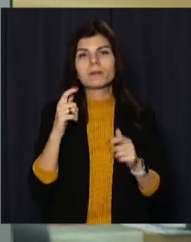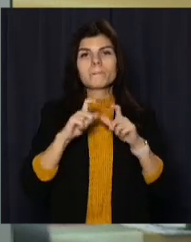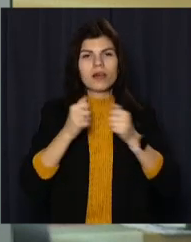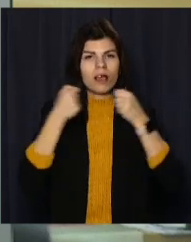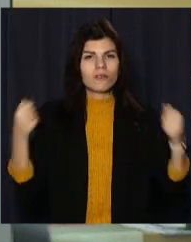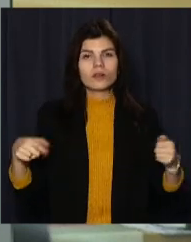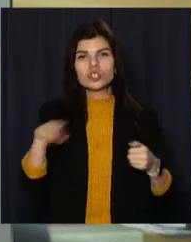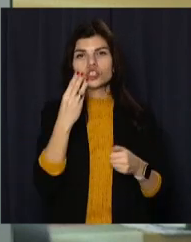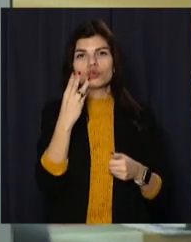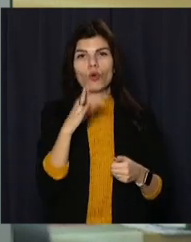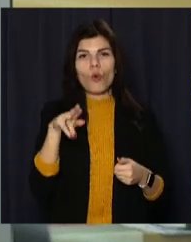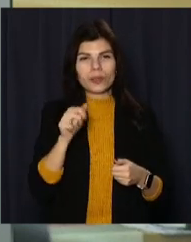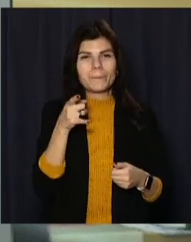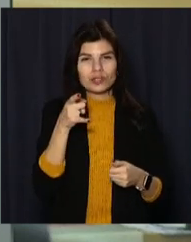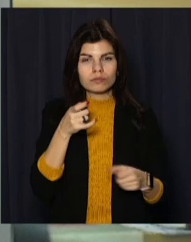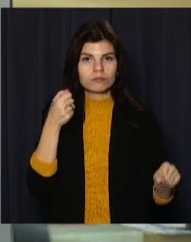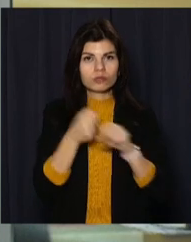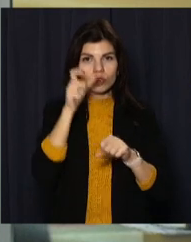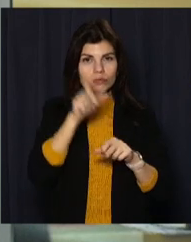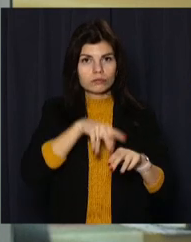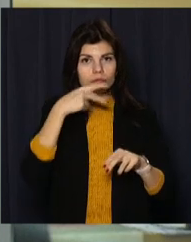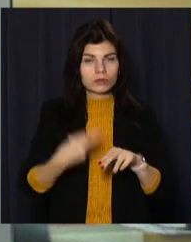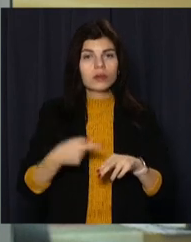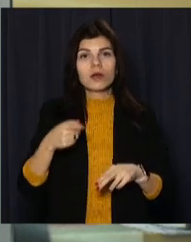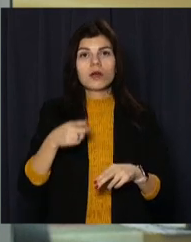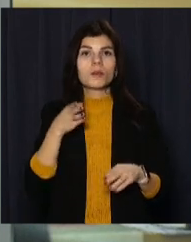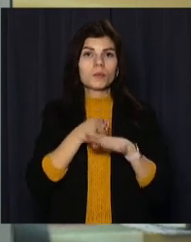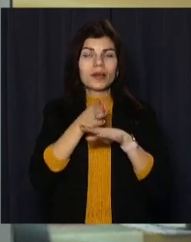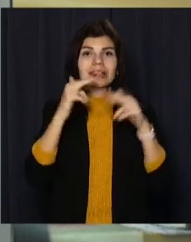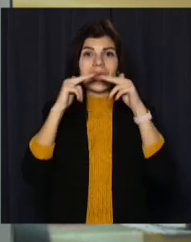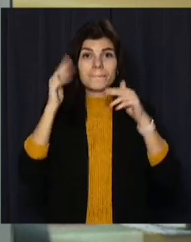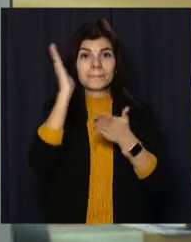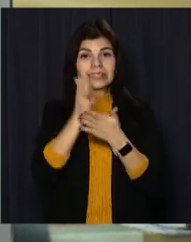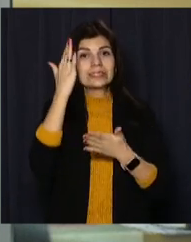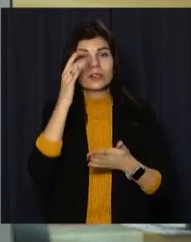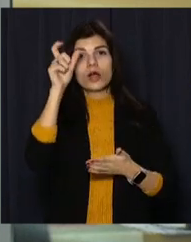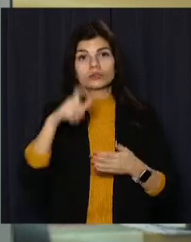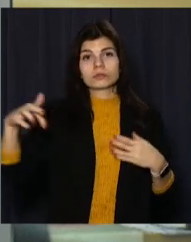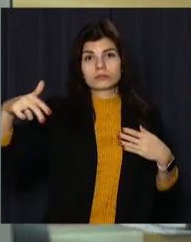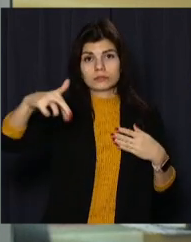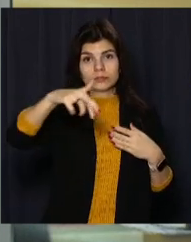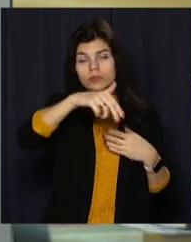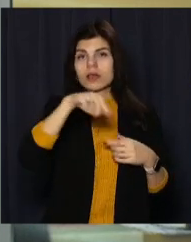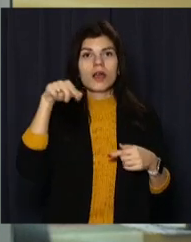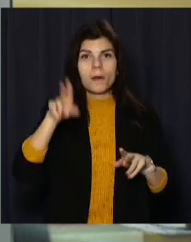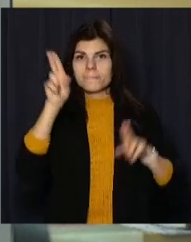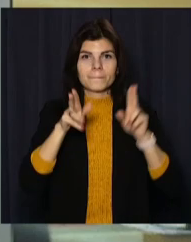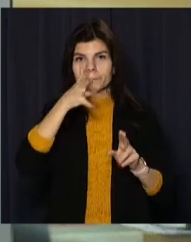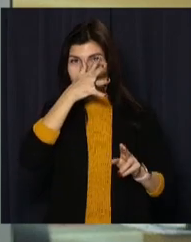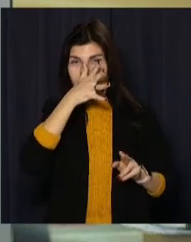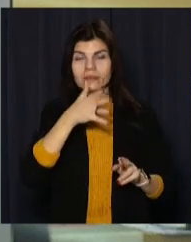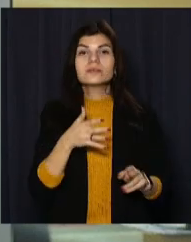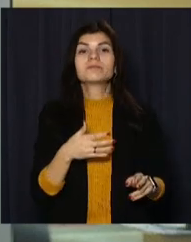гіпермаркетів «Шкода» збила чоловіка. Водій легковика рухався у бік Дніпра, а пішохід перетинав дорогу в невстановленому